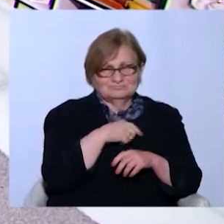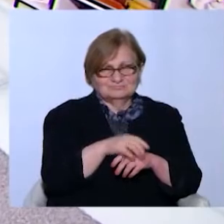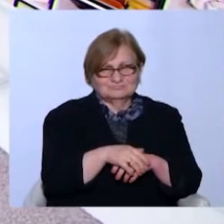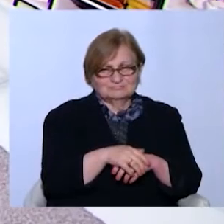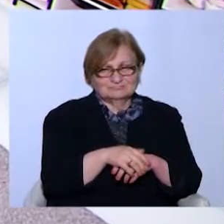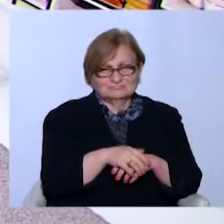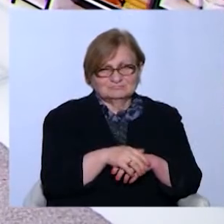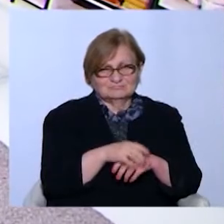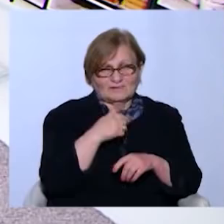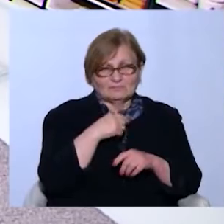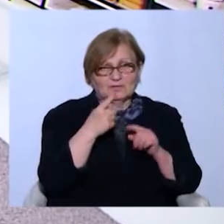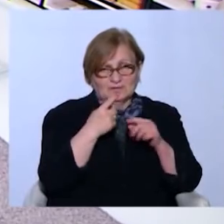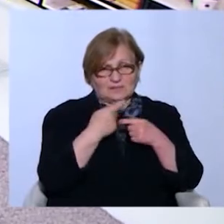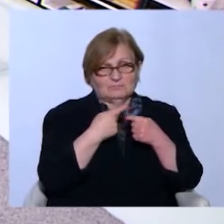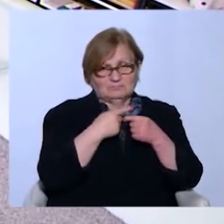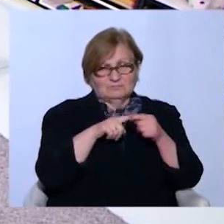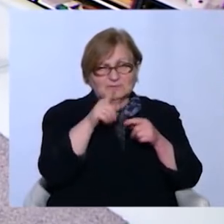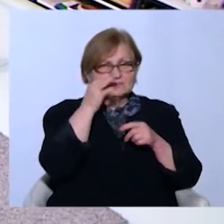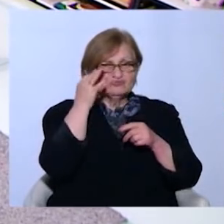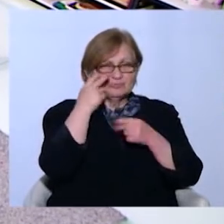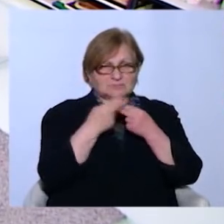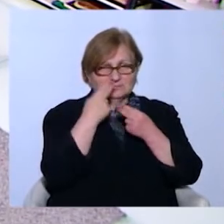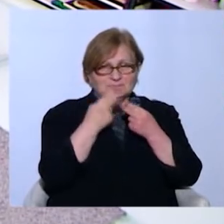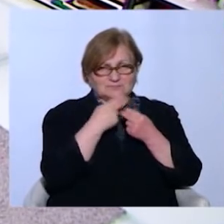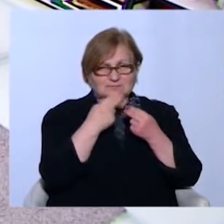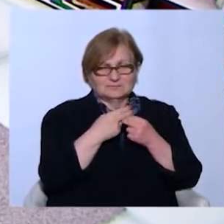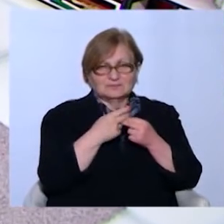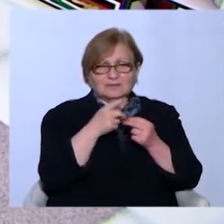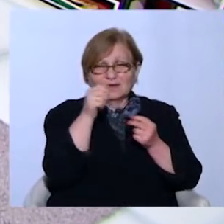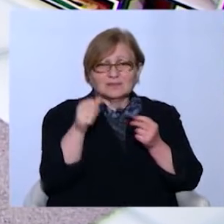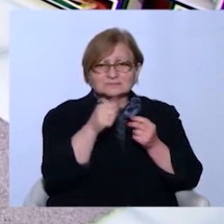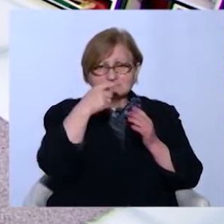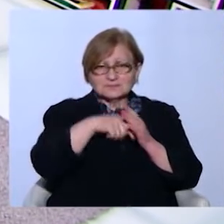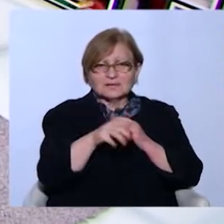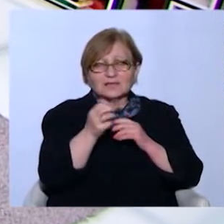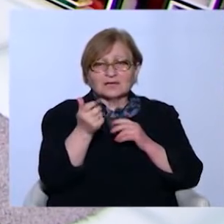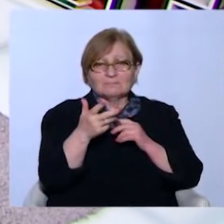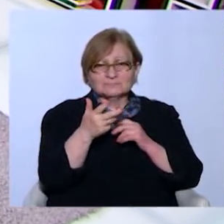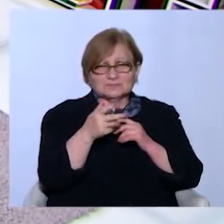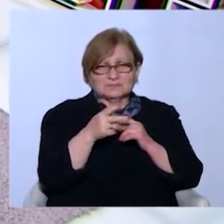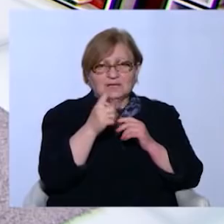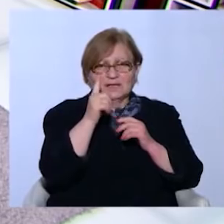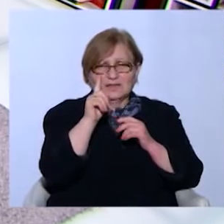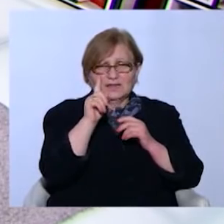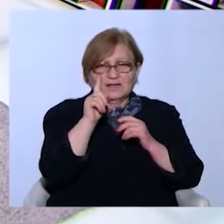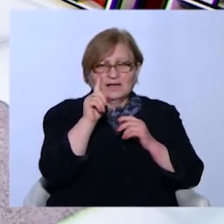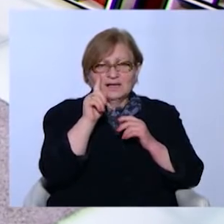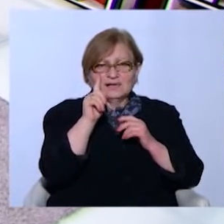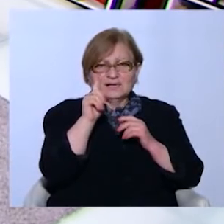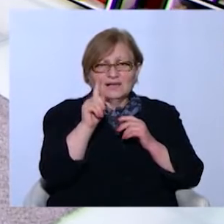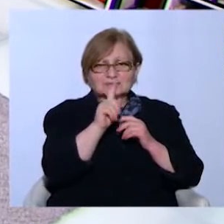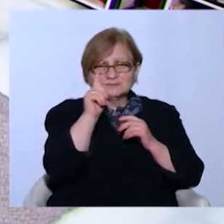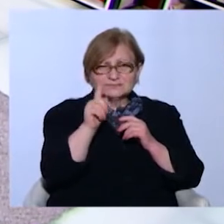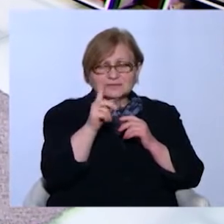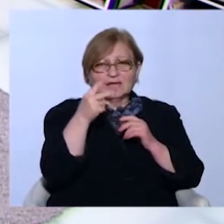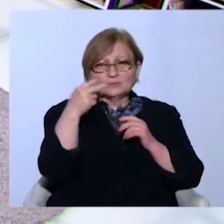რომ ამრეოდა მე, რომ 1 საათი 100 წუთია. სინამდვილეში 1 საათი და 20 წუთი, 80 წუთი, ეს